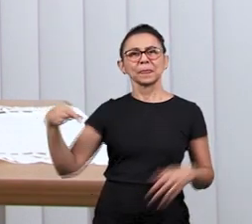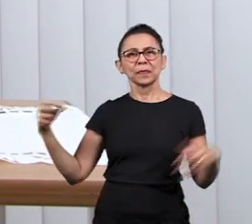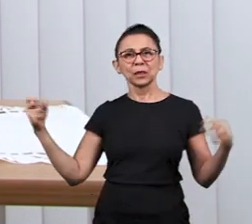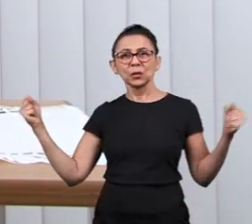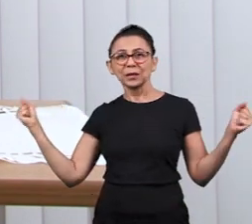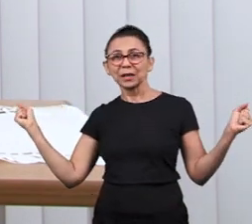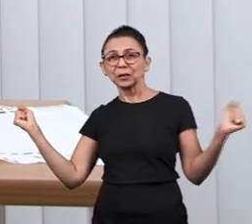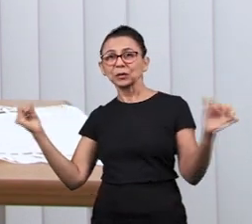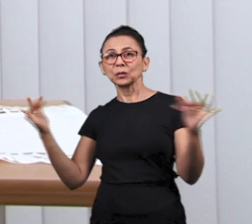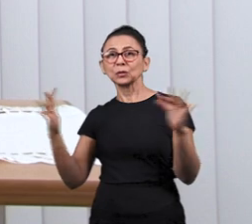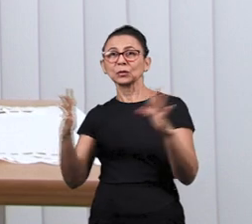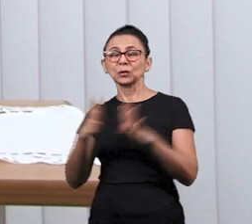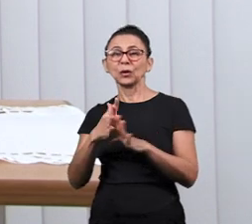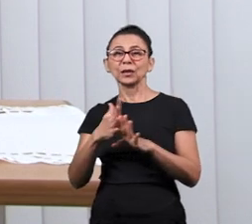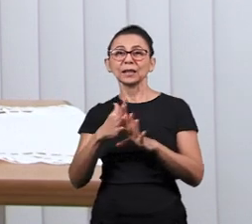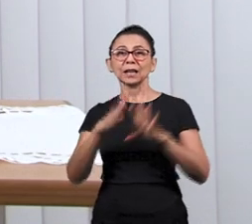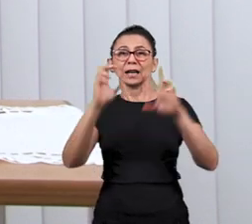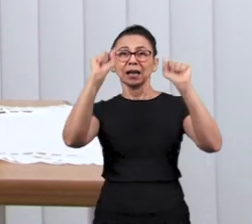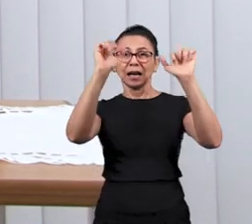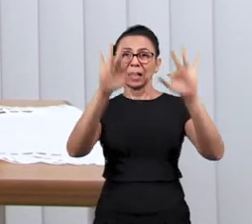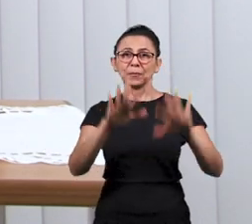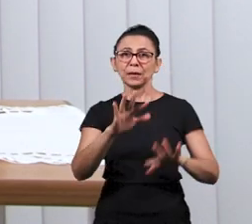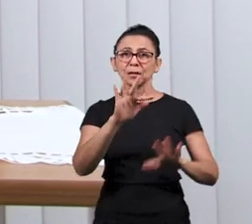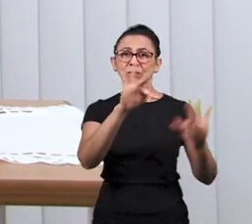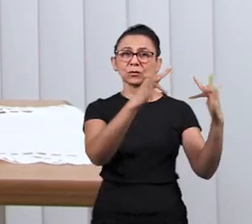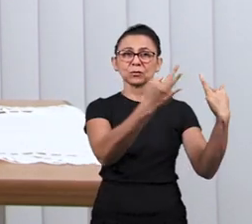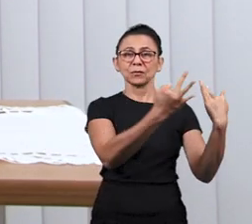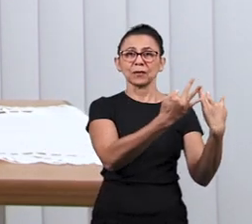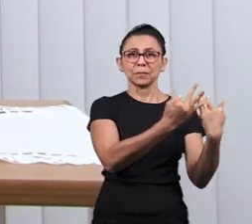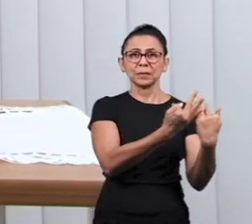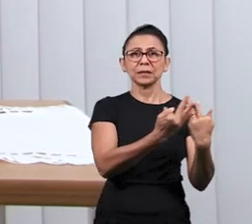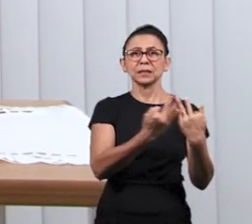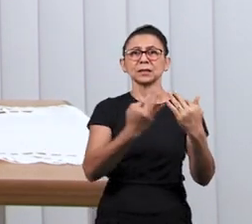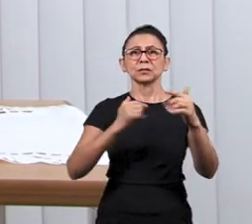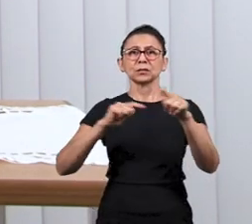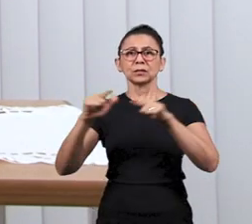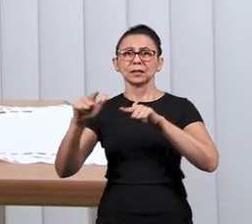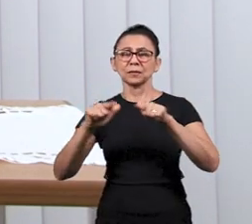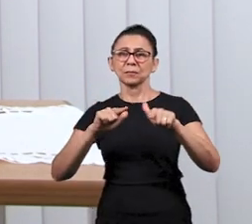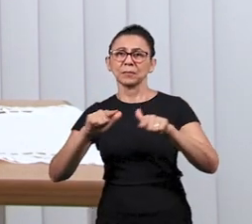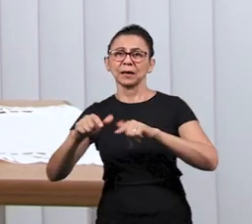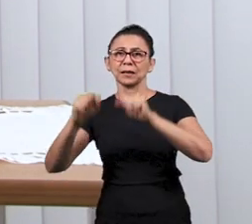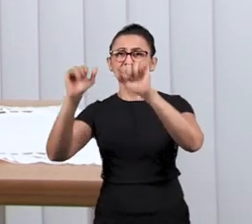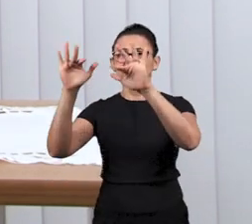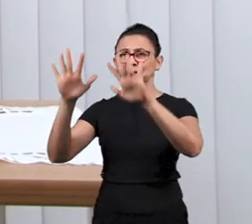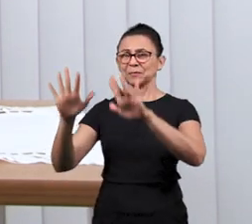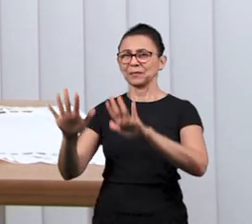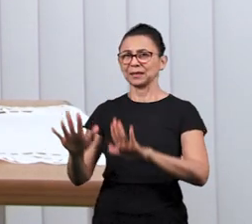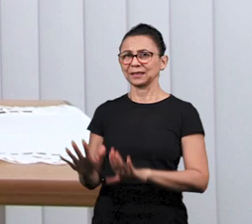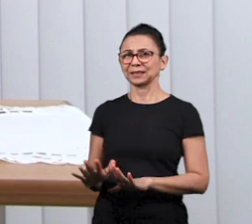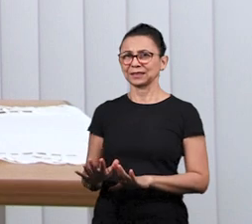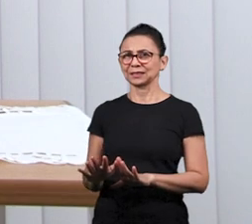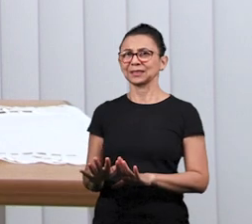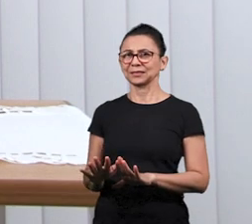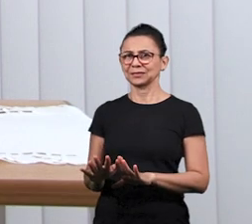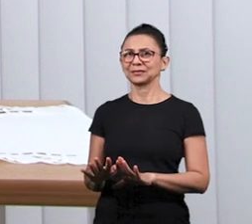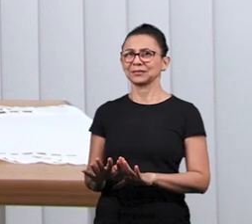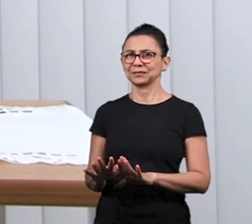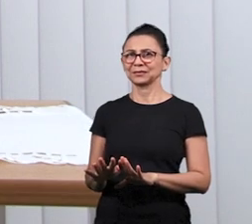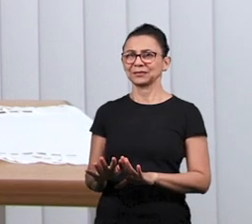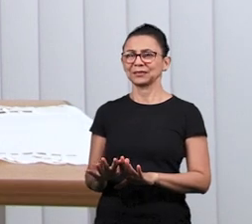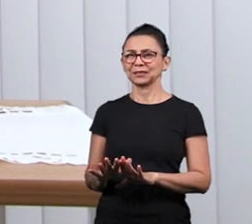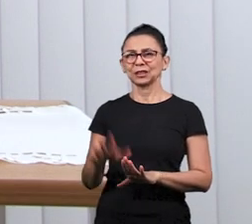вся слава в церкви, вся слава в семье, в твоей семье, на